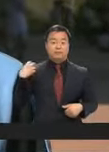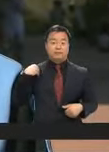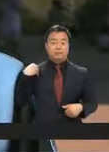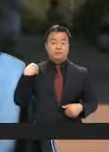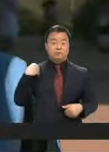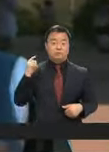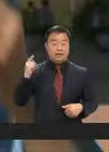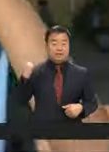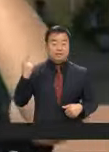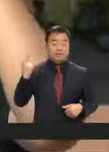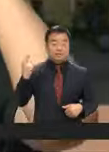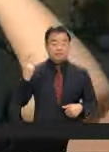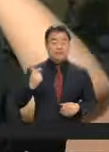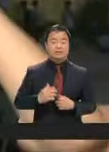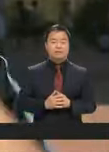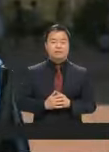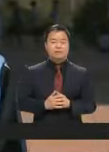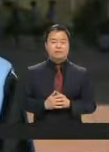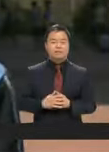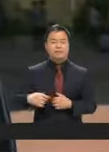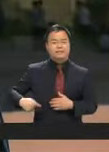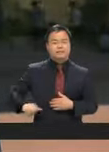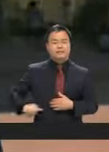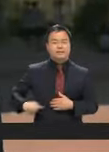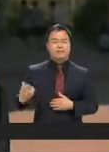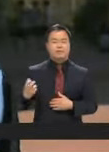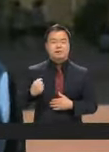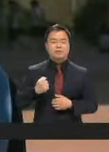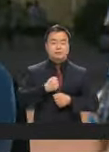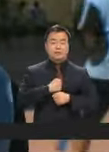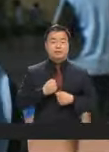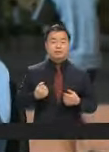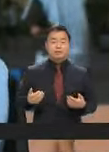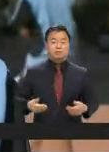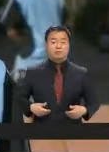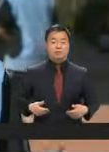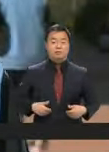의무는 아닌데 이제 양심적으로 좀 지켜야 할 그런 거?